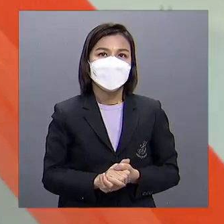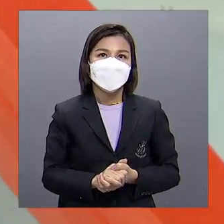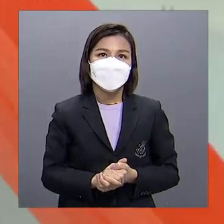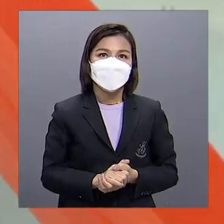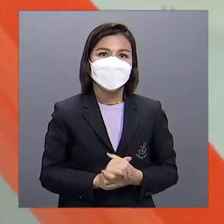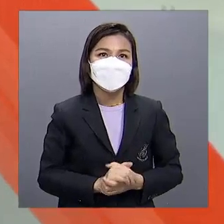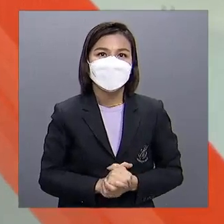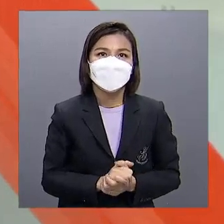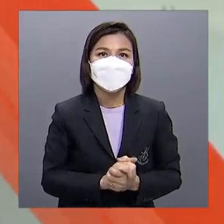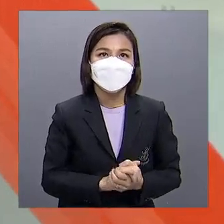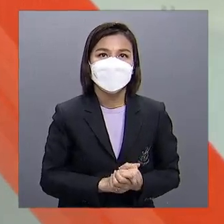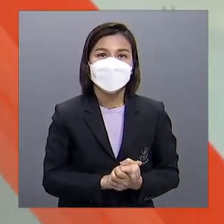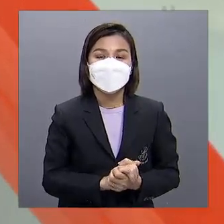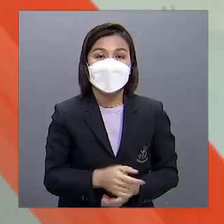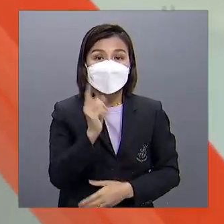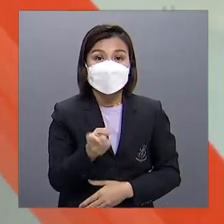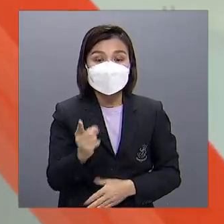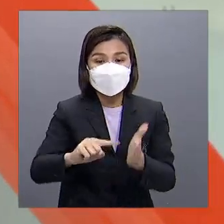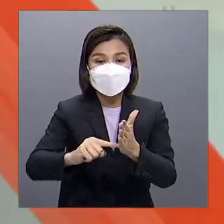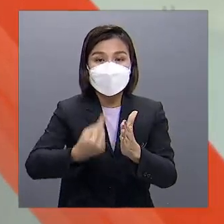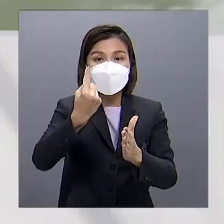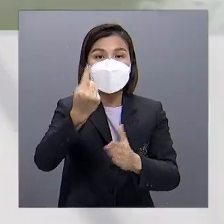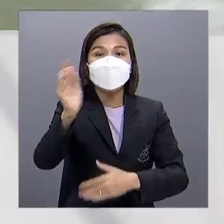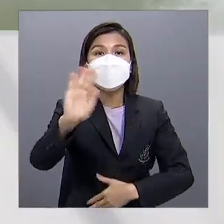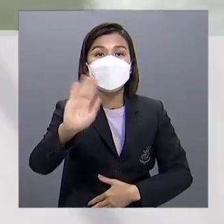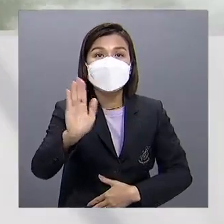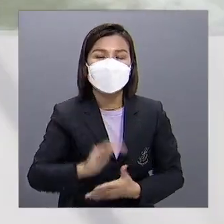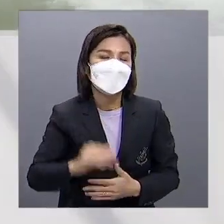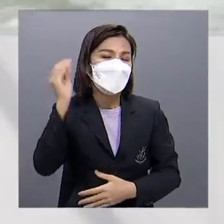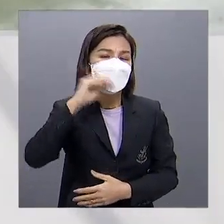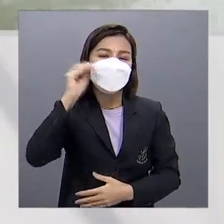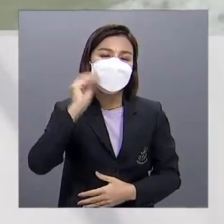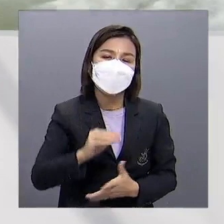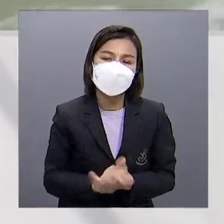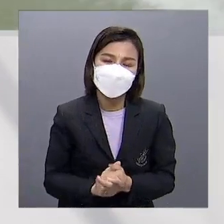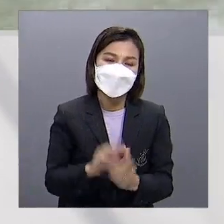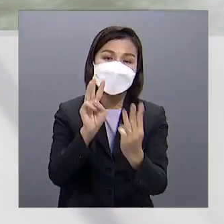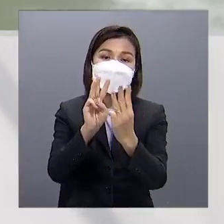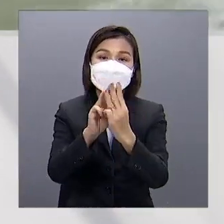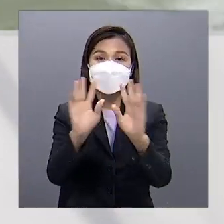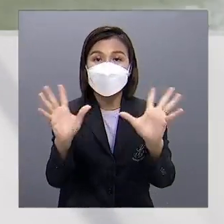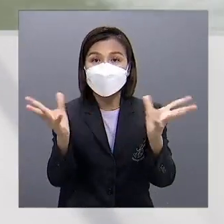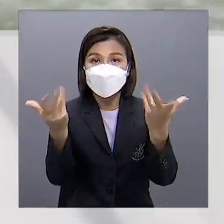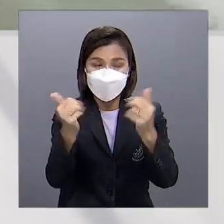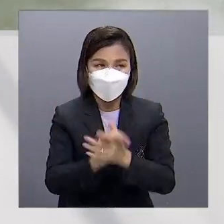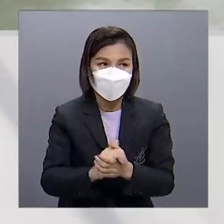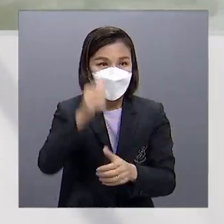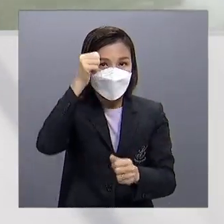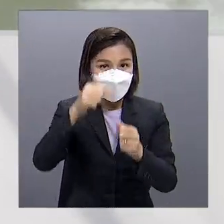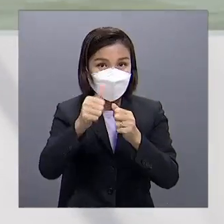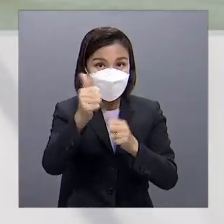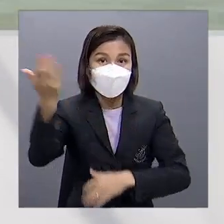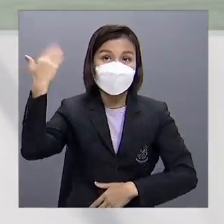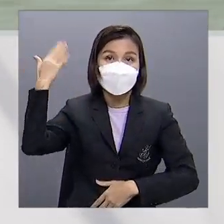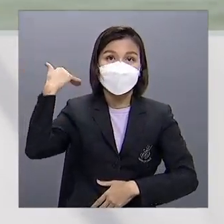จริงๆไม่ใช่ครั้งแรกนะครับแต่ทุกครั้งที่มีช่องว่างระหว่างหมดสัญญาสัมปทานถ้าย้อนกลับไปในอดีตก็จะพบว่ามีความ